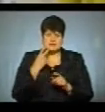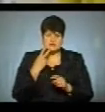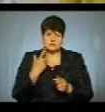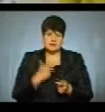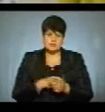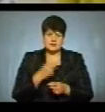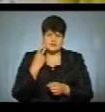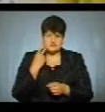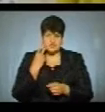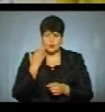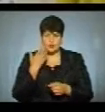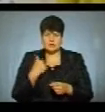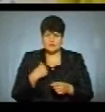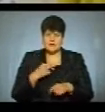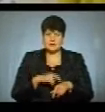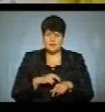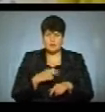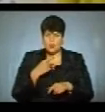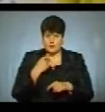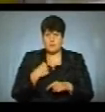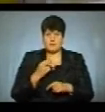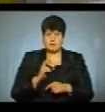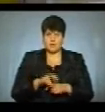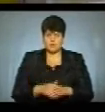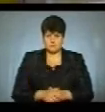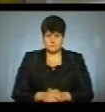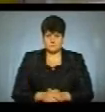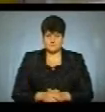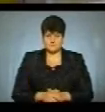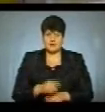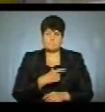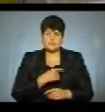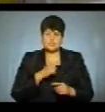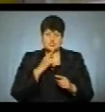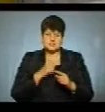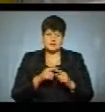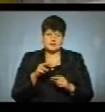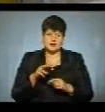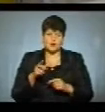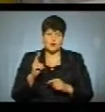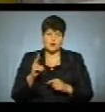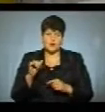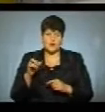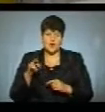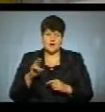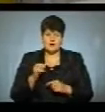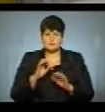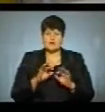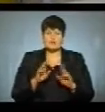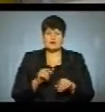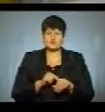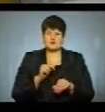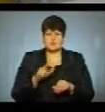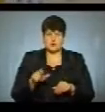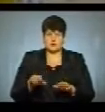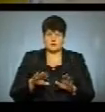прививаємося завжди. Коли нам лікар говорить, то ми приходимо. Медична сестра Марія Кулява розповіла, як почуваються люди після